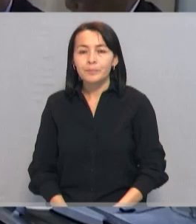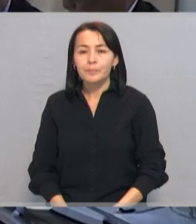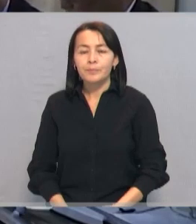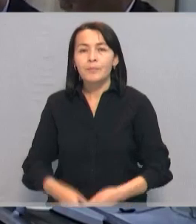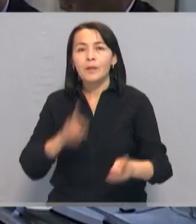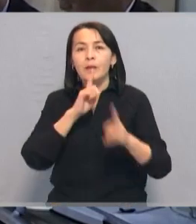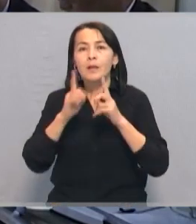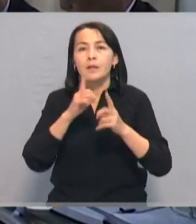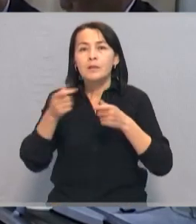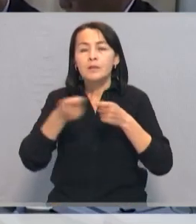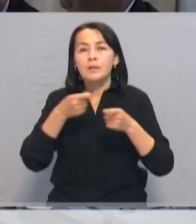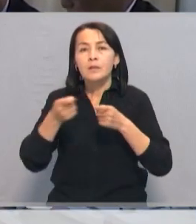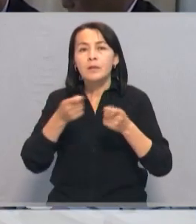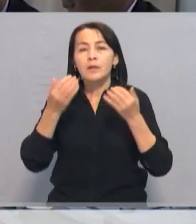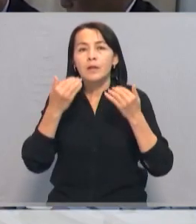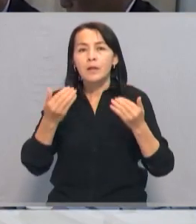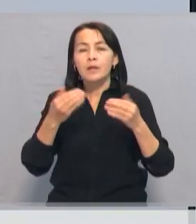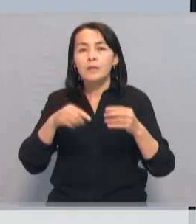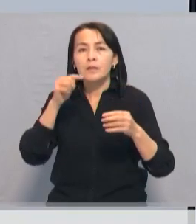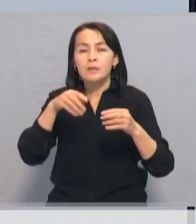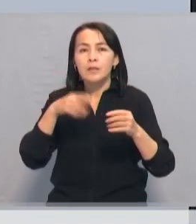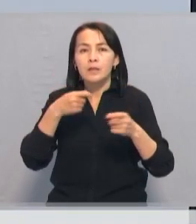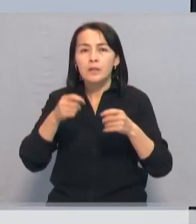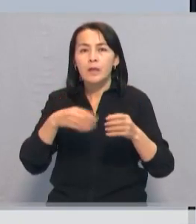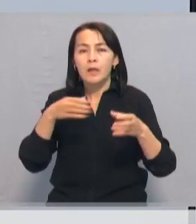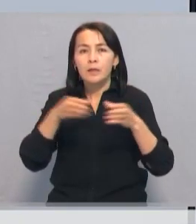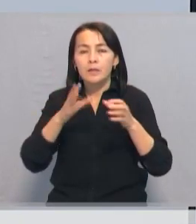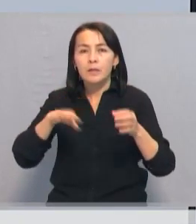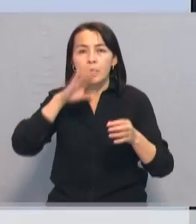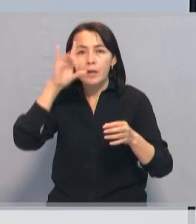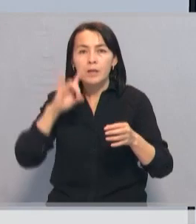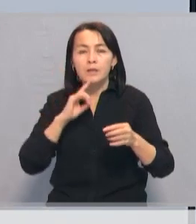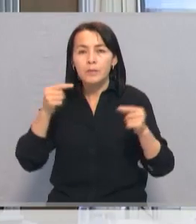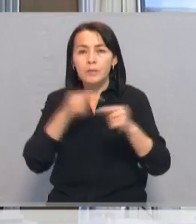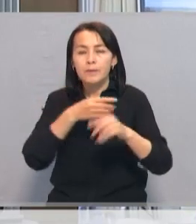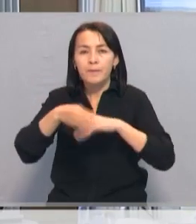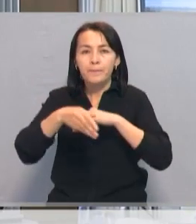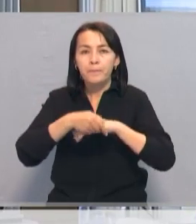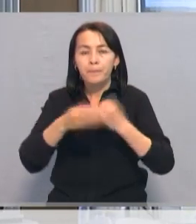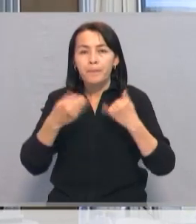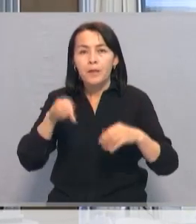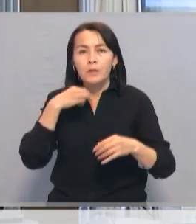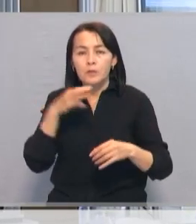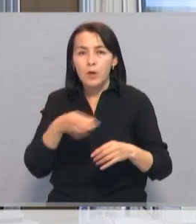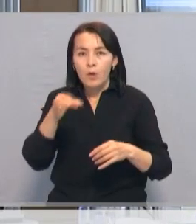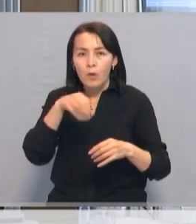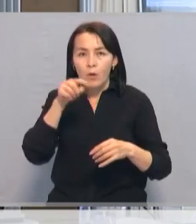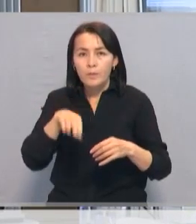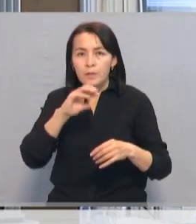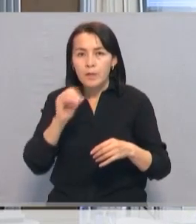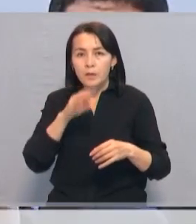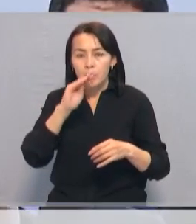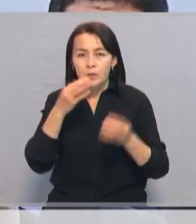На заседании руководитель управления превенции Департамента агентства Республики Казахстан по противодействию коррупции под Туркестанской области